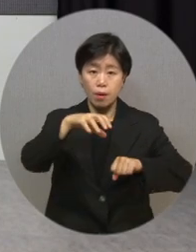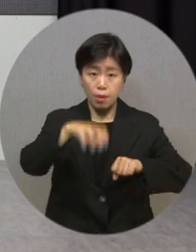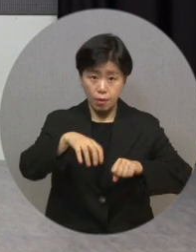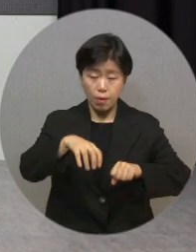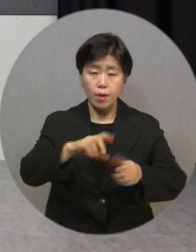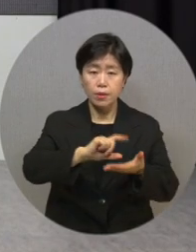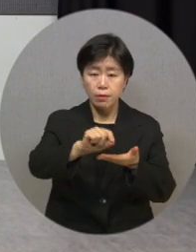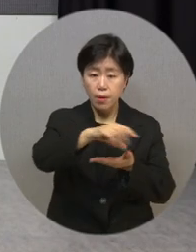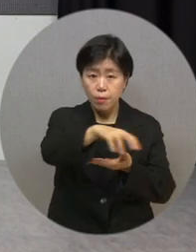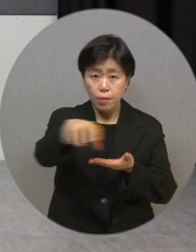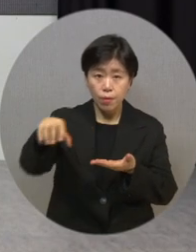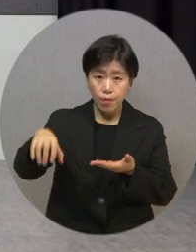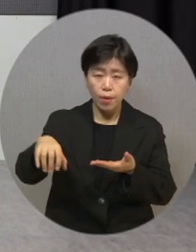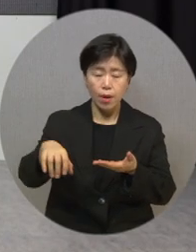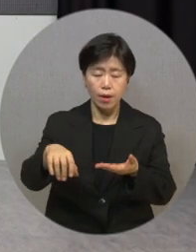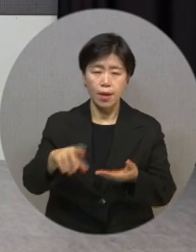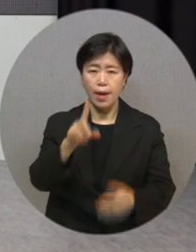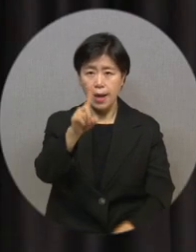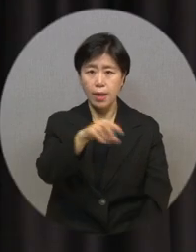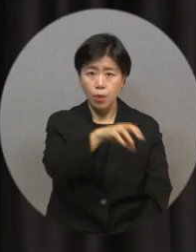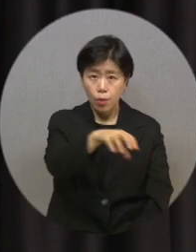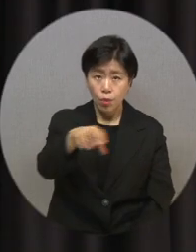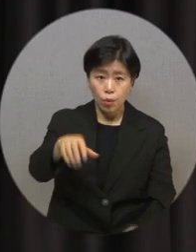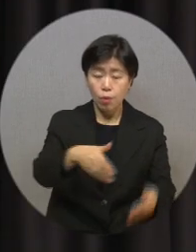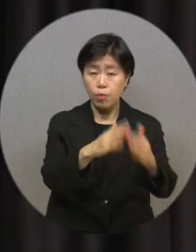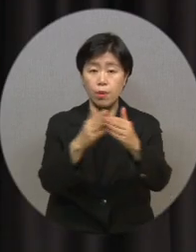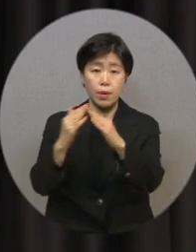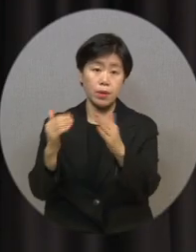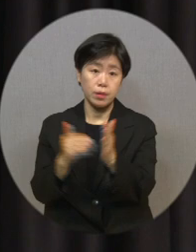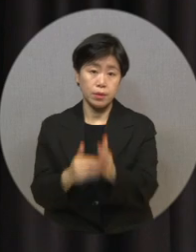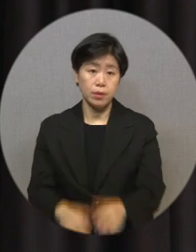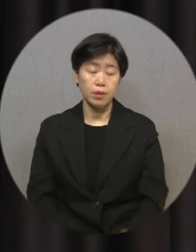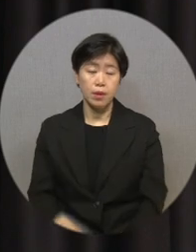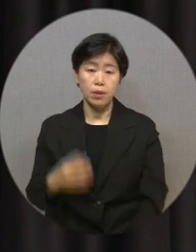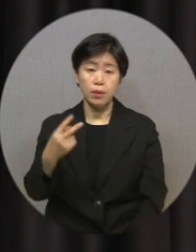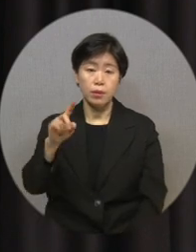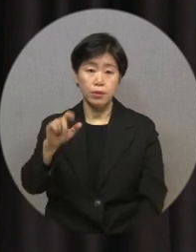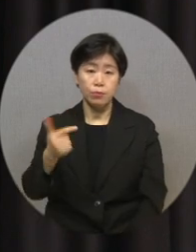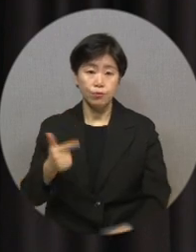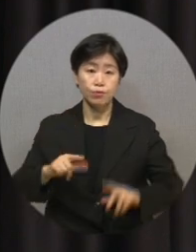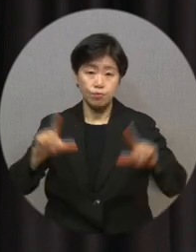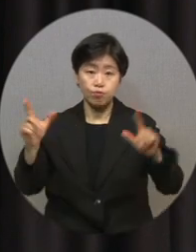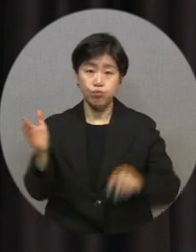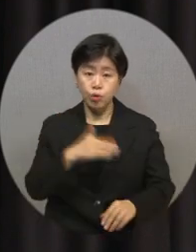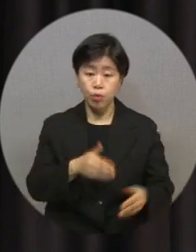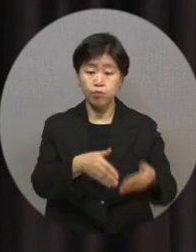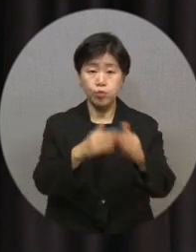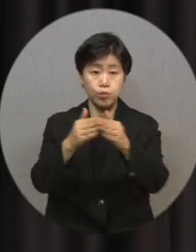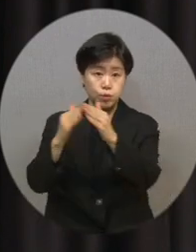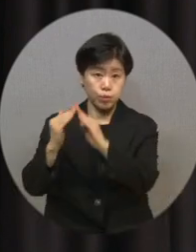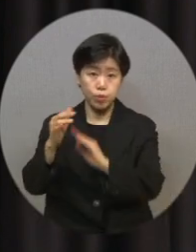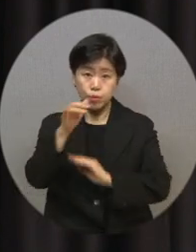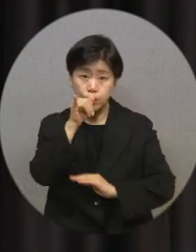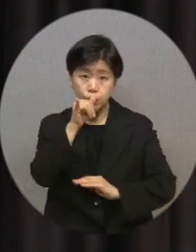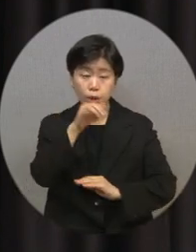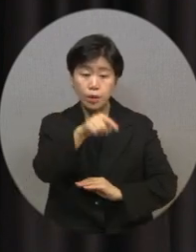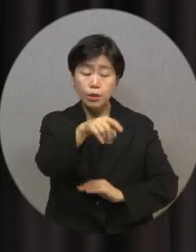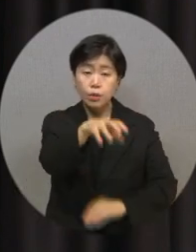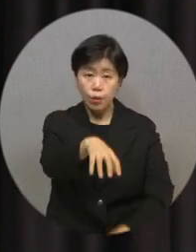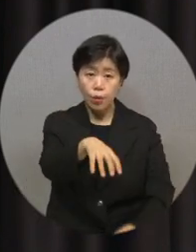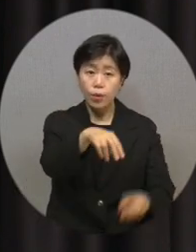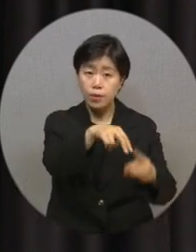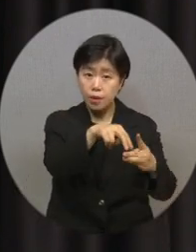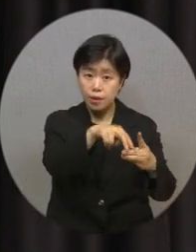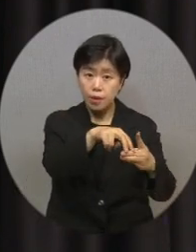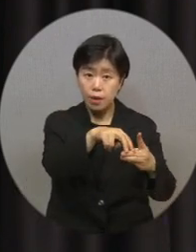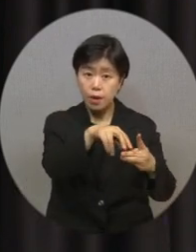개소식 다 설치가 되어 있고요음 2016년부터 설치가 되어 있고음 그 그 지역 센터에는 직원들이